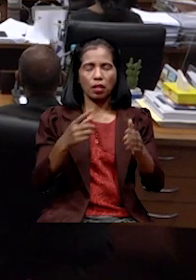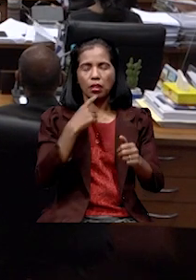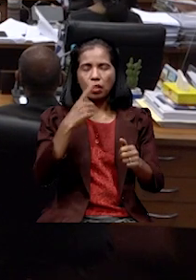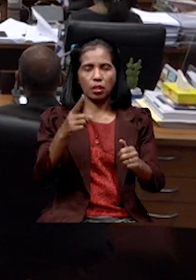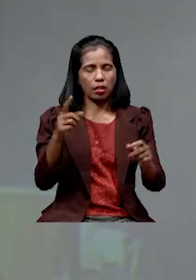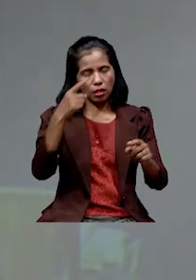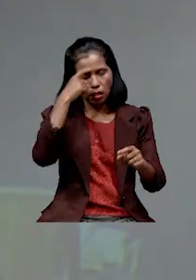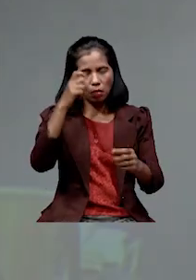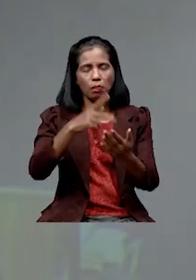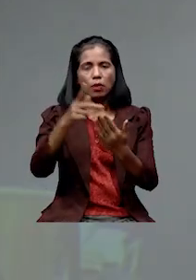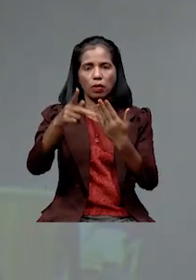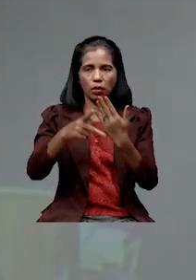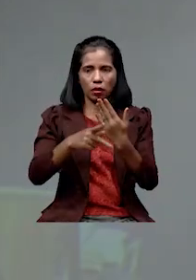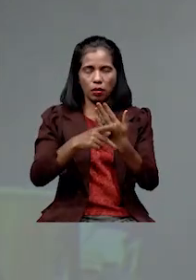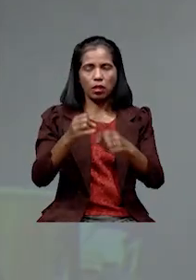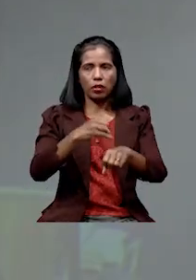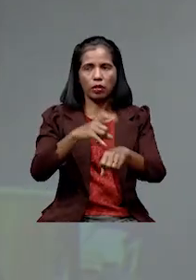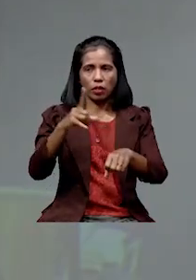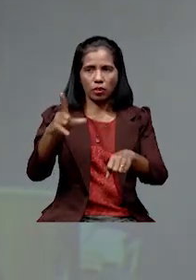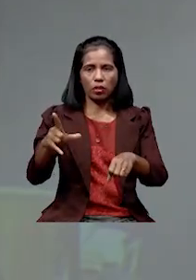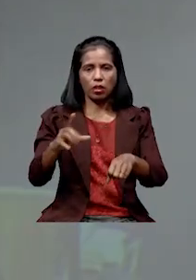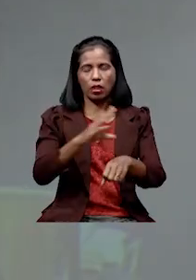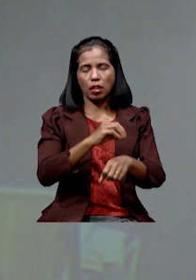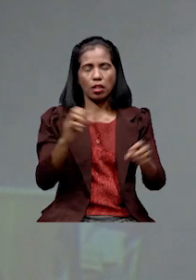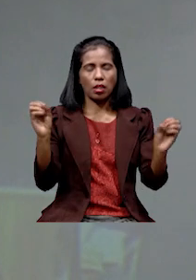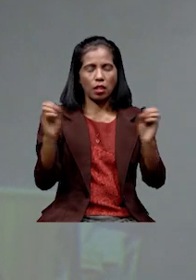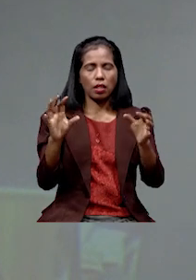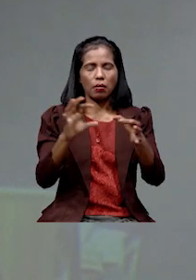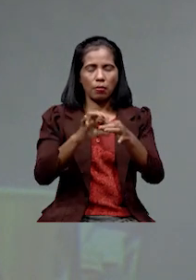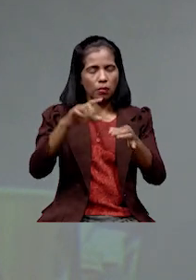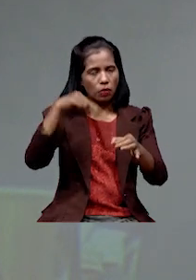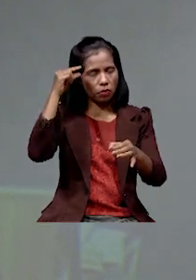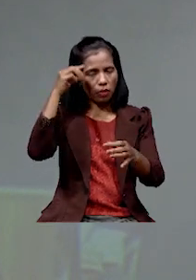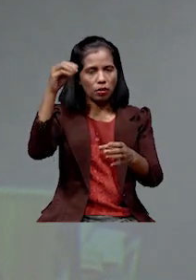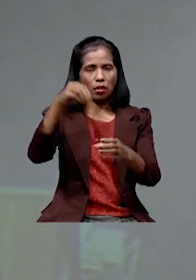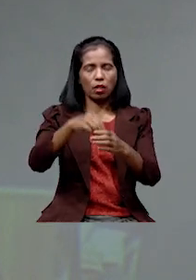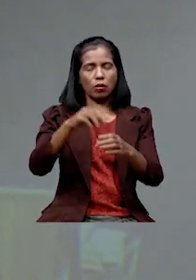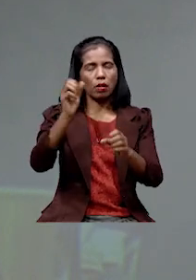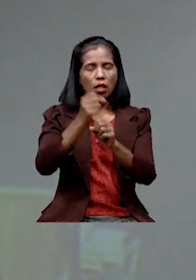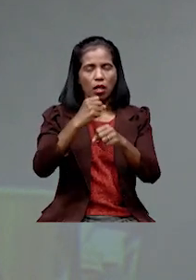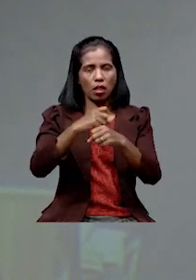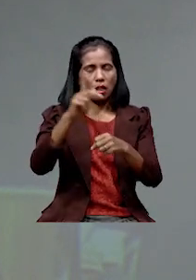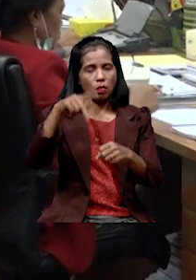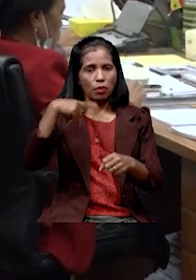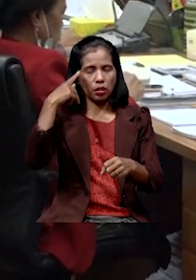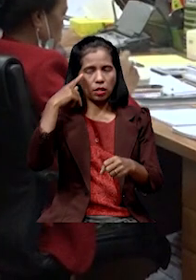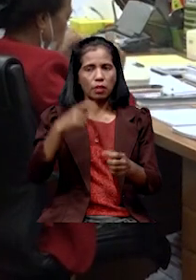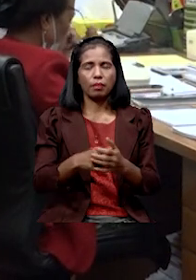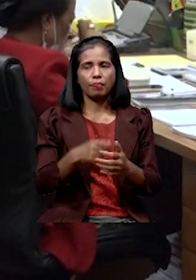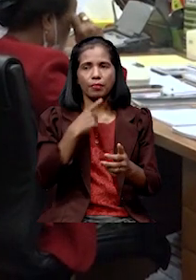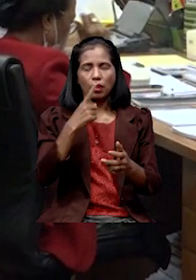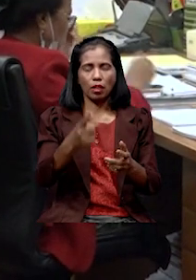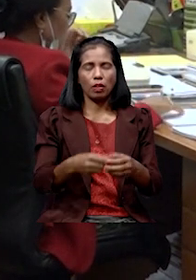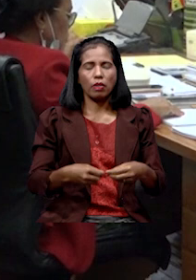tamba programa ne programa internasional nian, mundela iha membro governo ida atu politiza. Honu ne nia parte